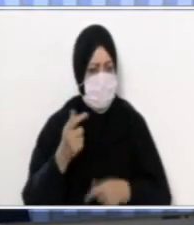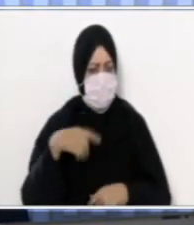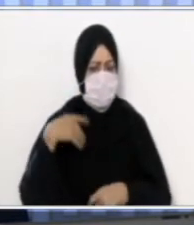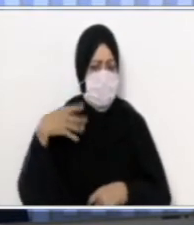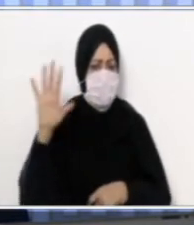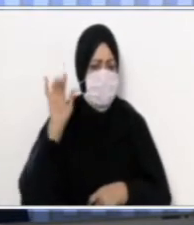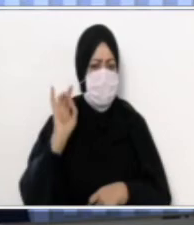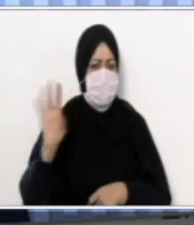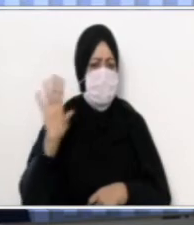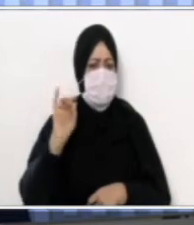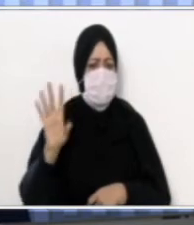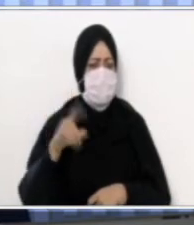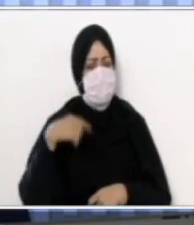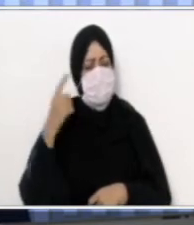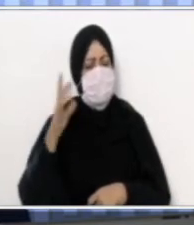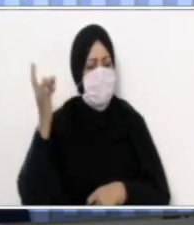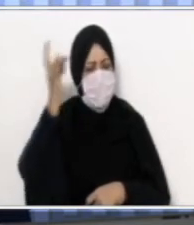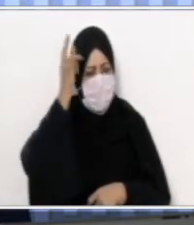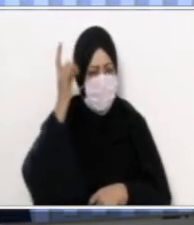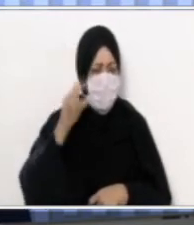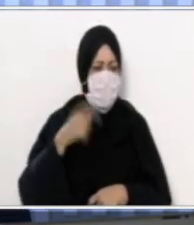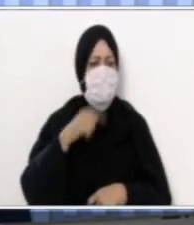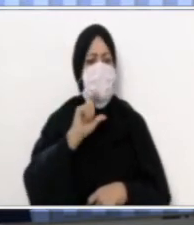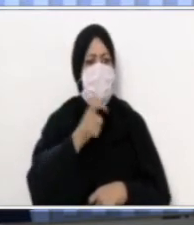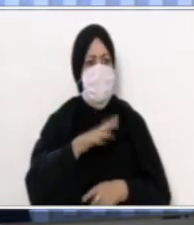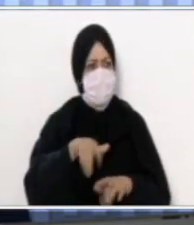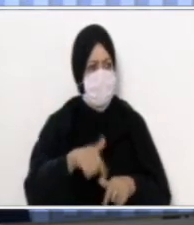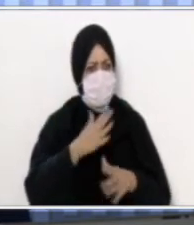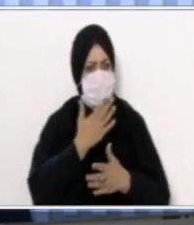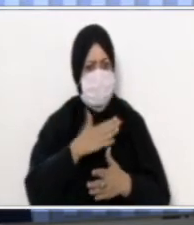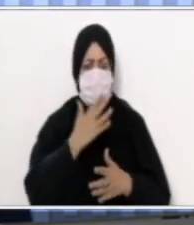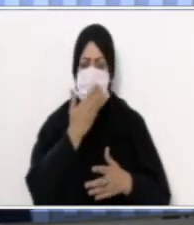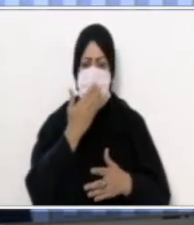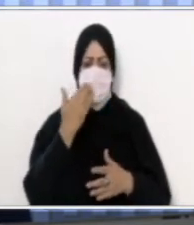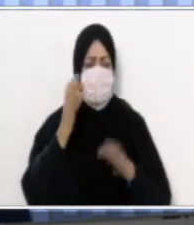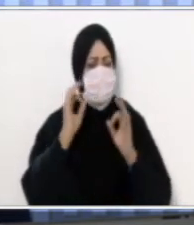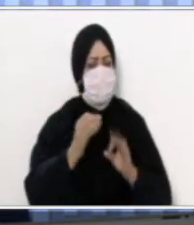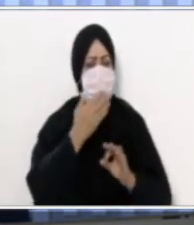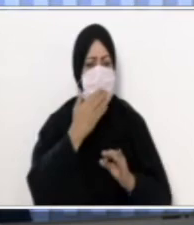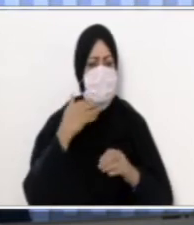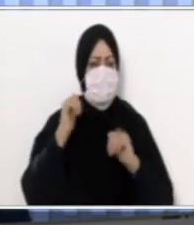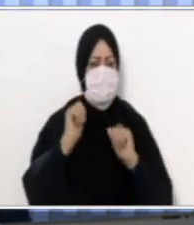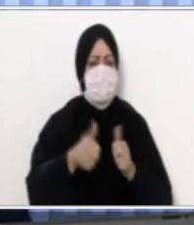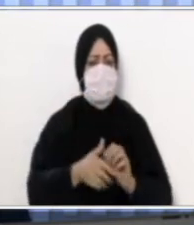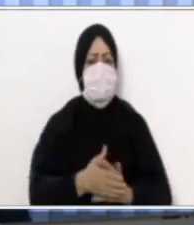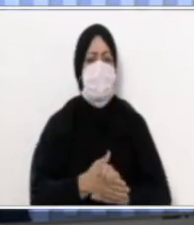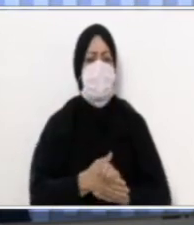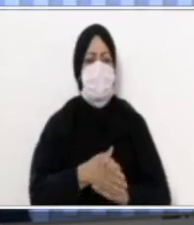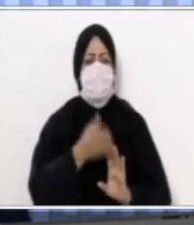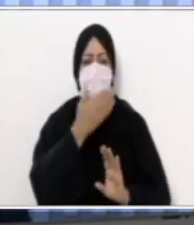ولا تلتفتي إليه. كذلك لما يقولك المكان هذا نجس مش طاهر وكذا، فلا تلتفتي لما يقال